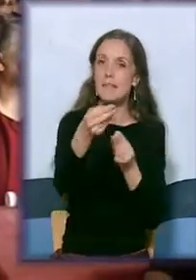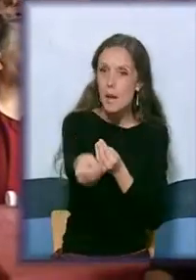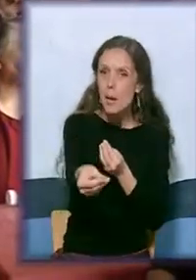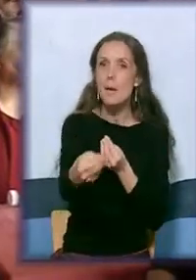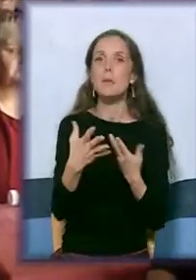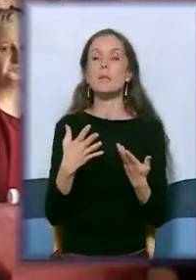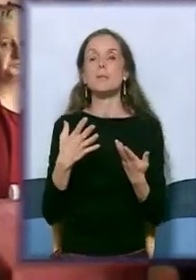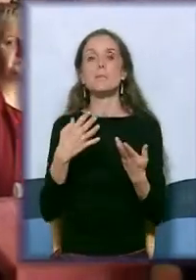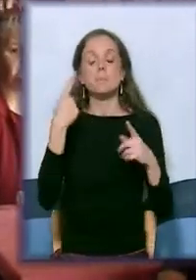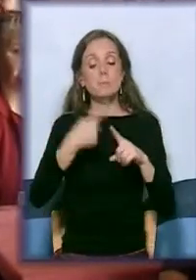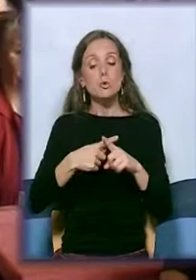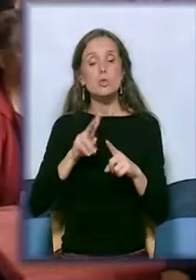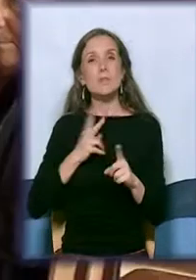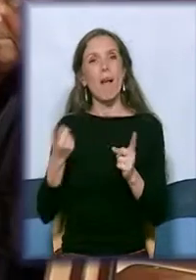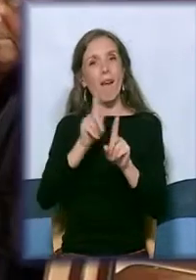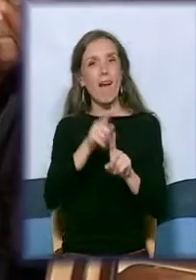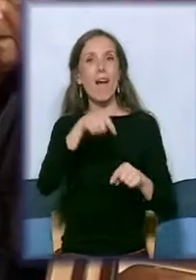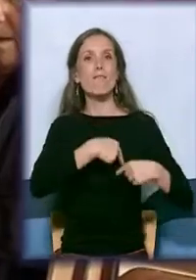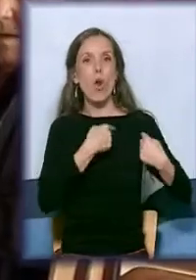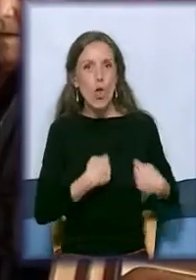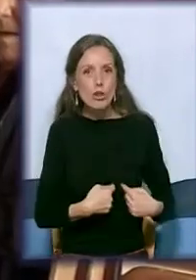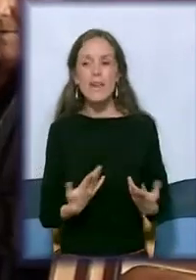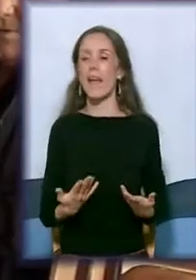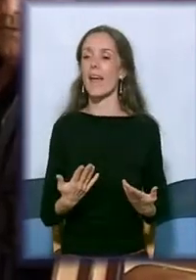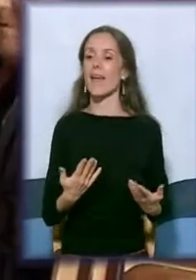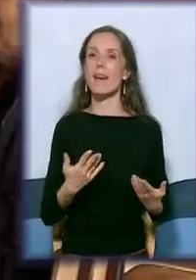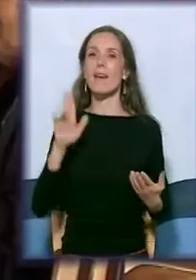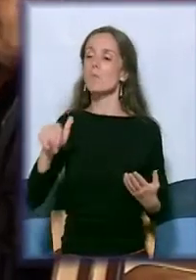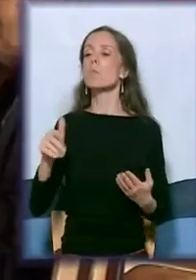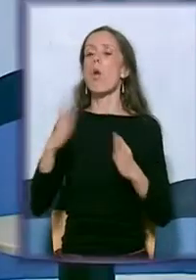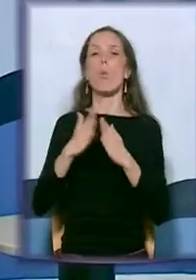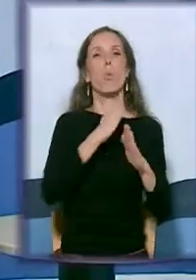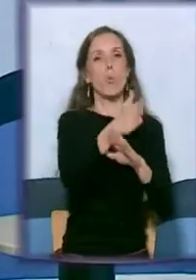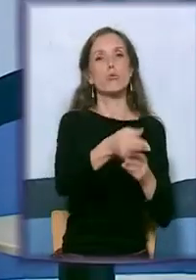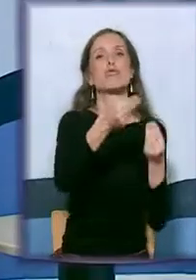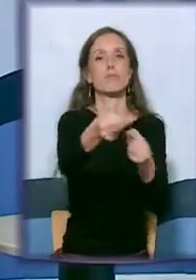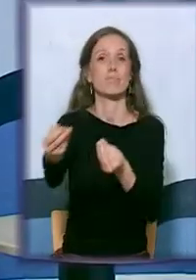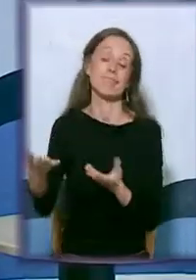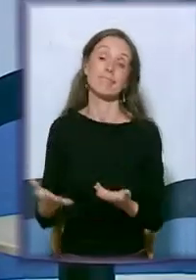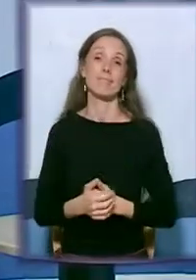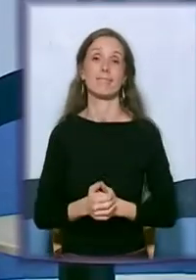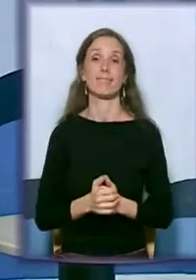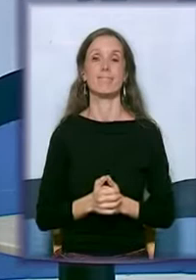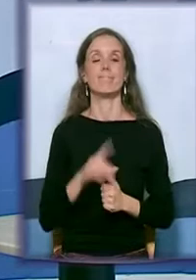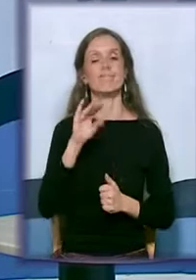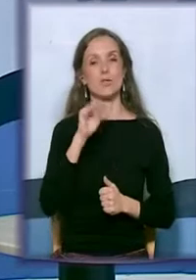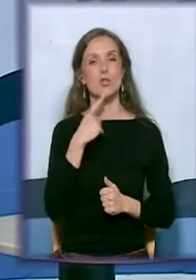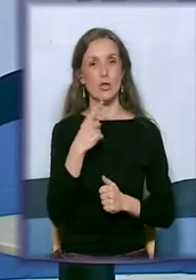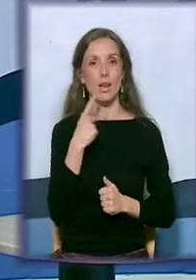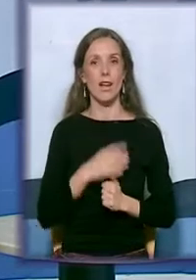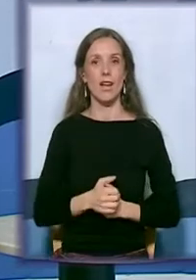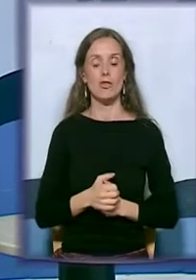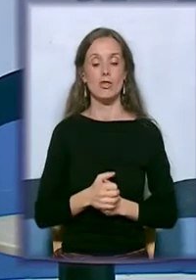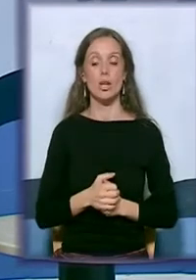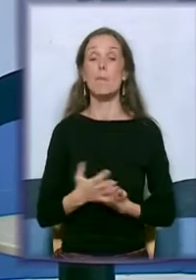uz volontere koji će im to dostaviti kući. I da, kada već govorimo o onome